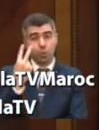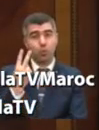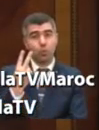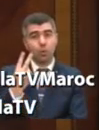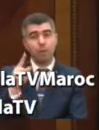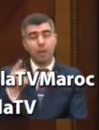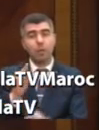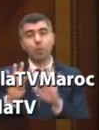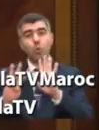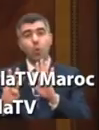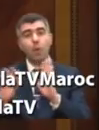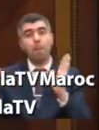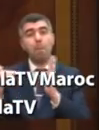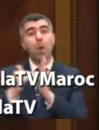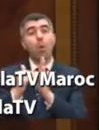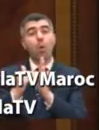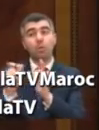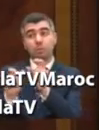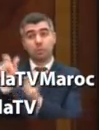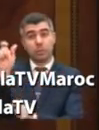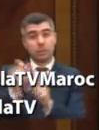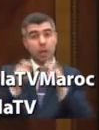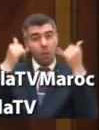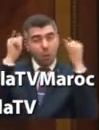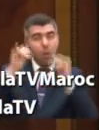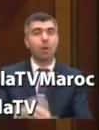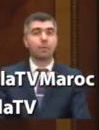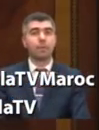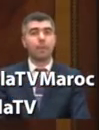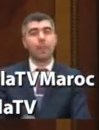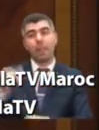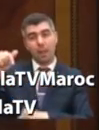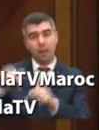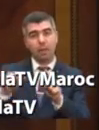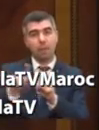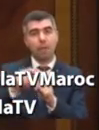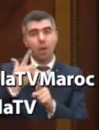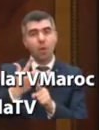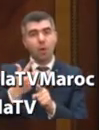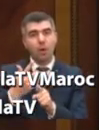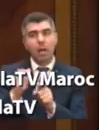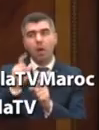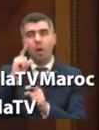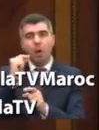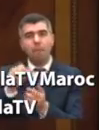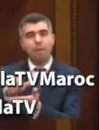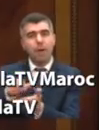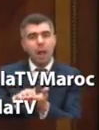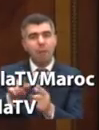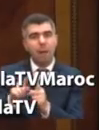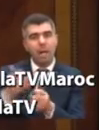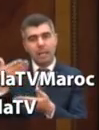2.9 مليون رأس. وبالنسبة للكسابة اللي ضغوا راه تم الصرف ديال التعويض ديالهم،